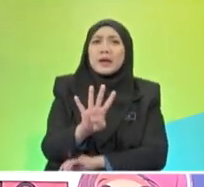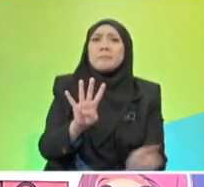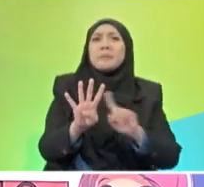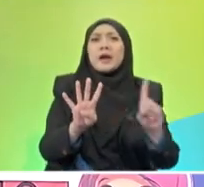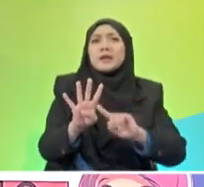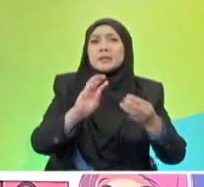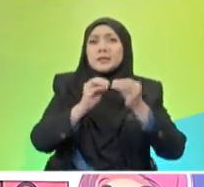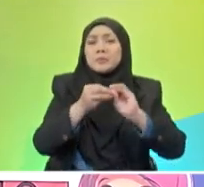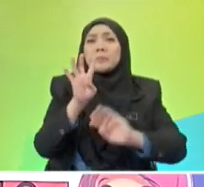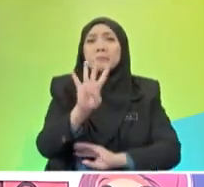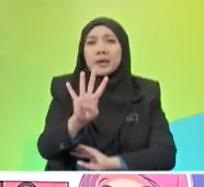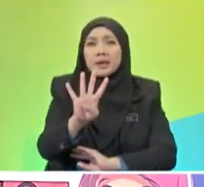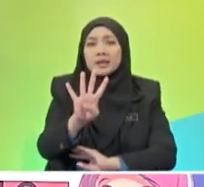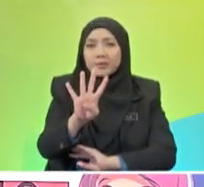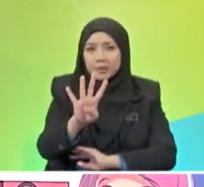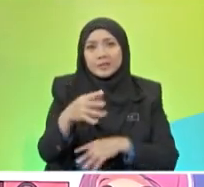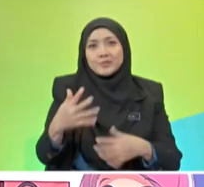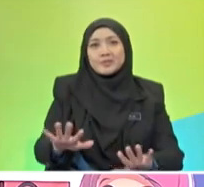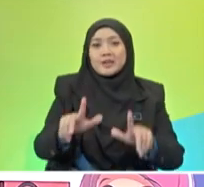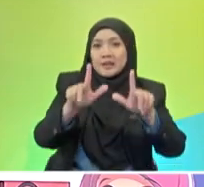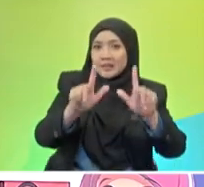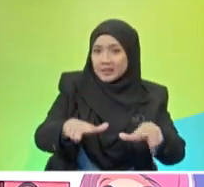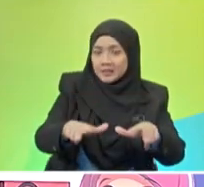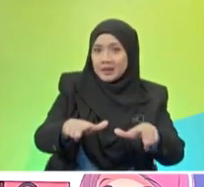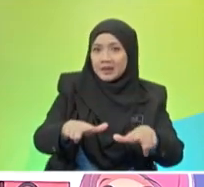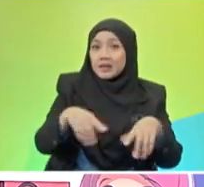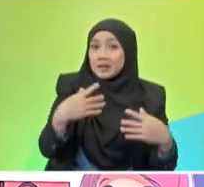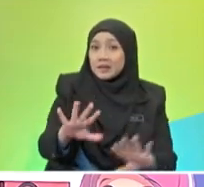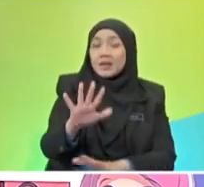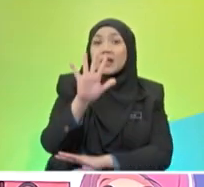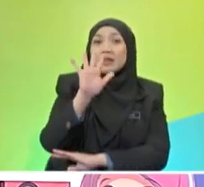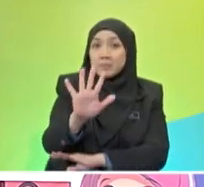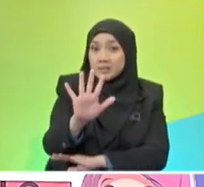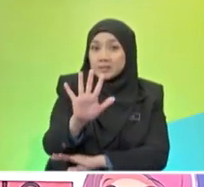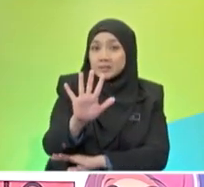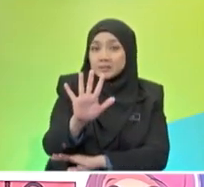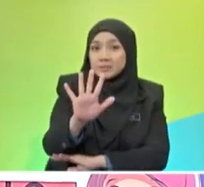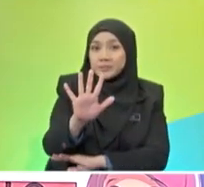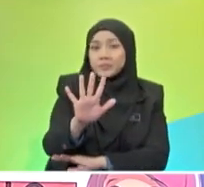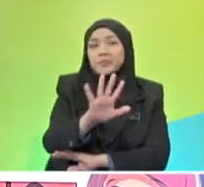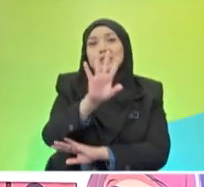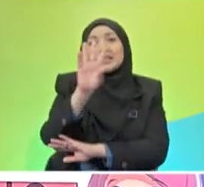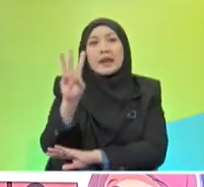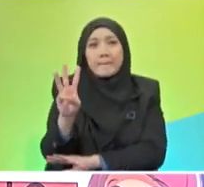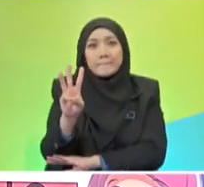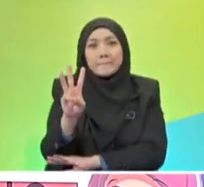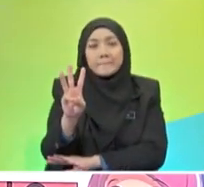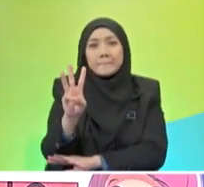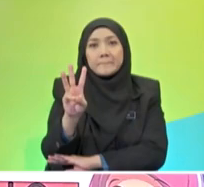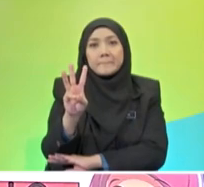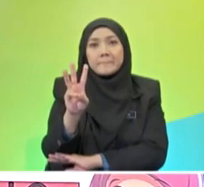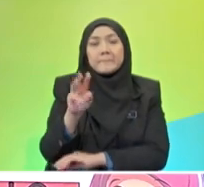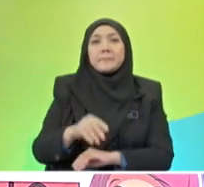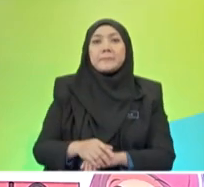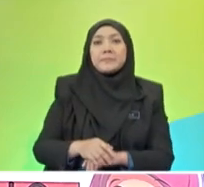cikgu. Okey. Lima. Lima. Lepas lima apa, Chris? Lepas lima, enam, cikgu. Enam, betul.